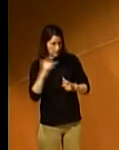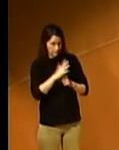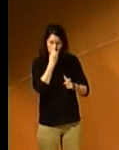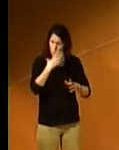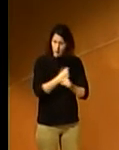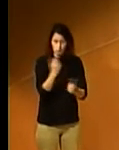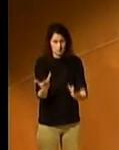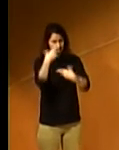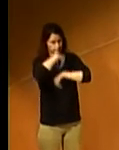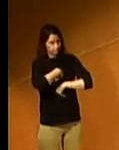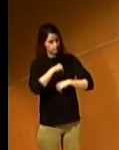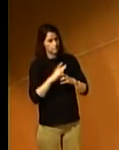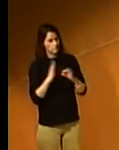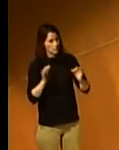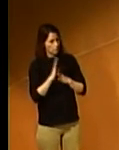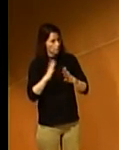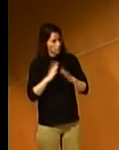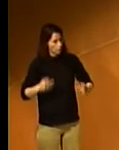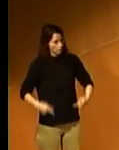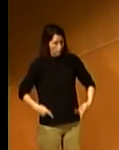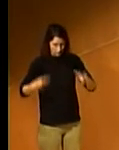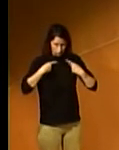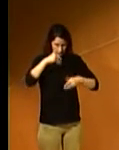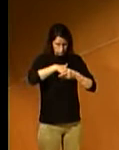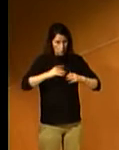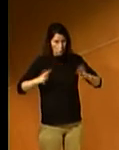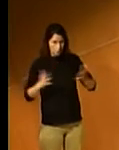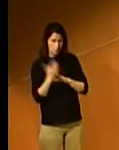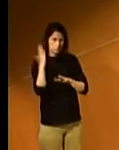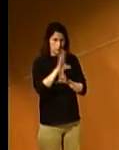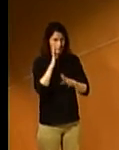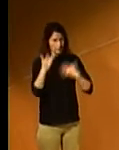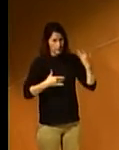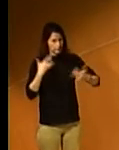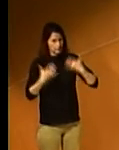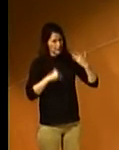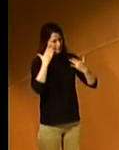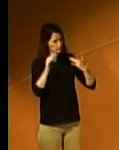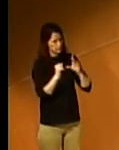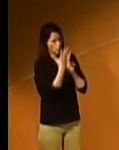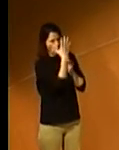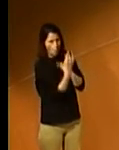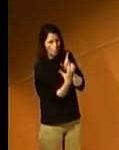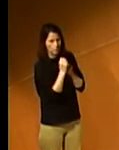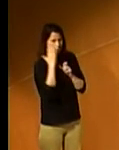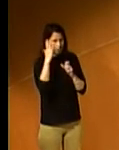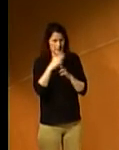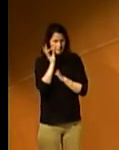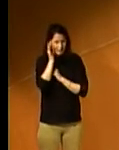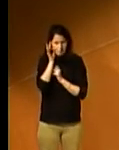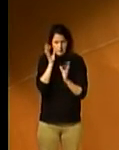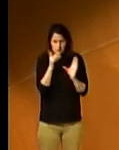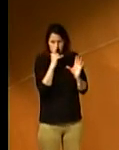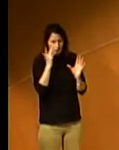d'ombre, donc pour les plus timides. On a réalisé ces lectures par l'intermédiaire